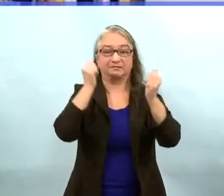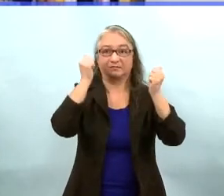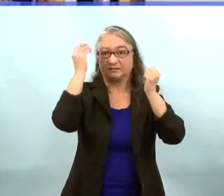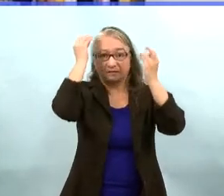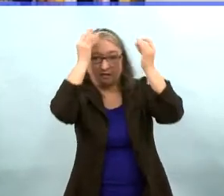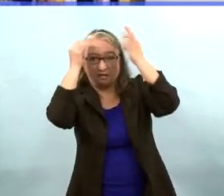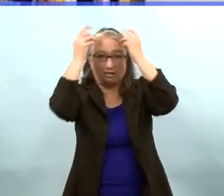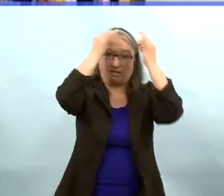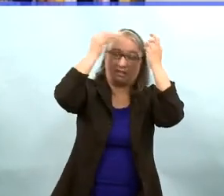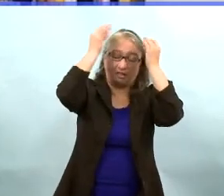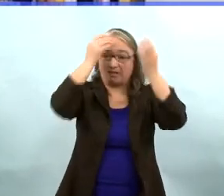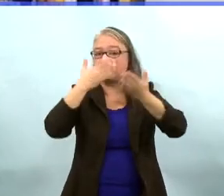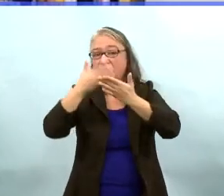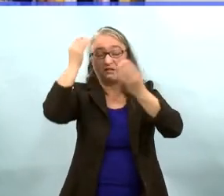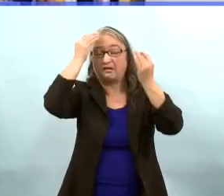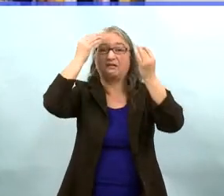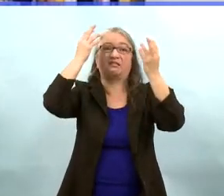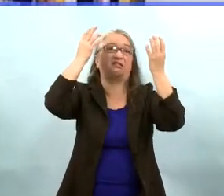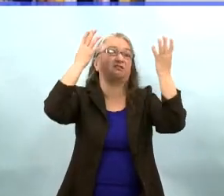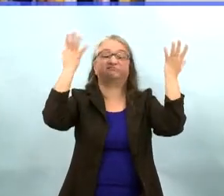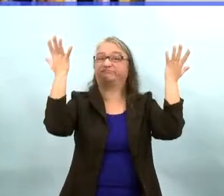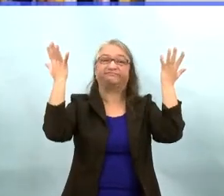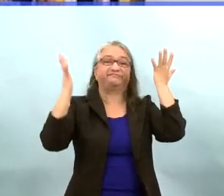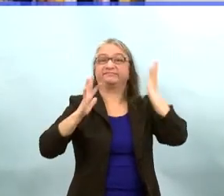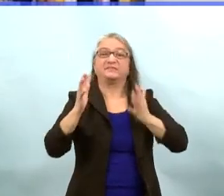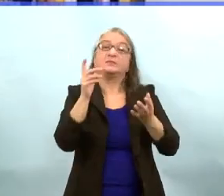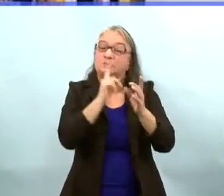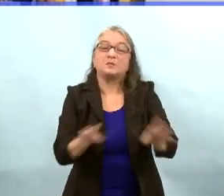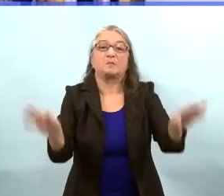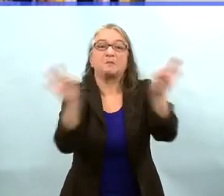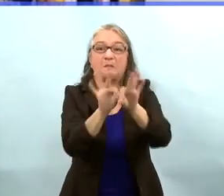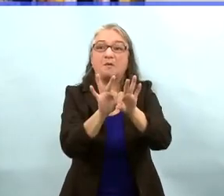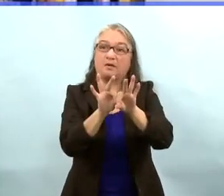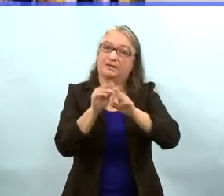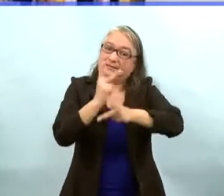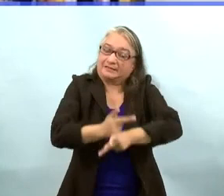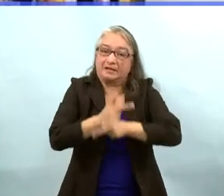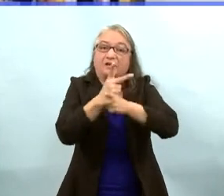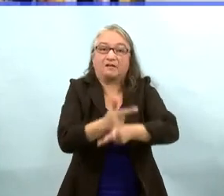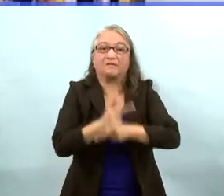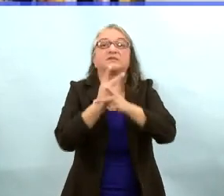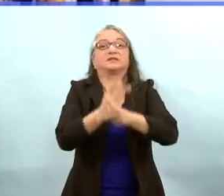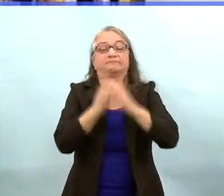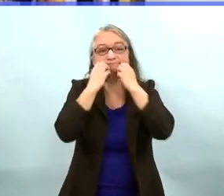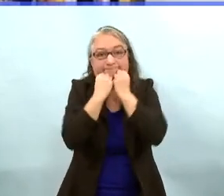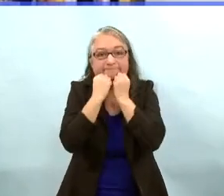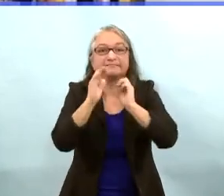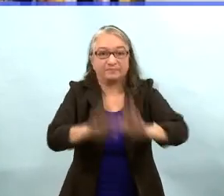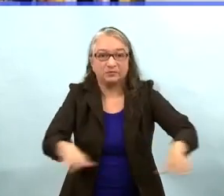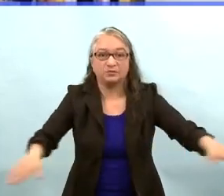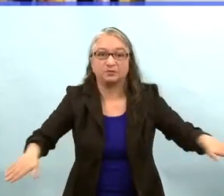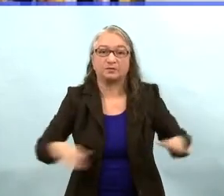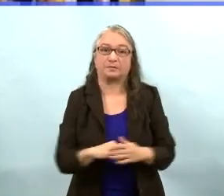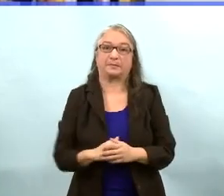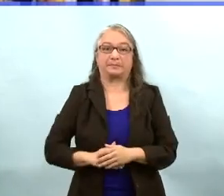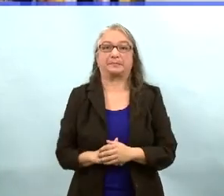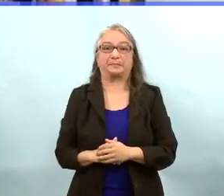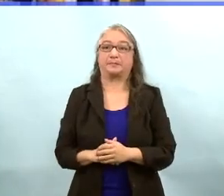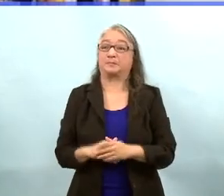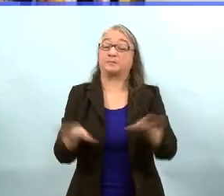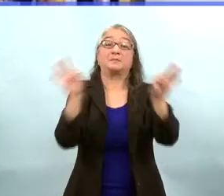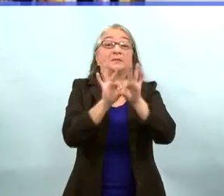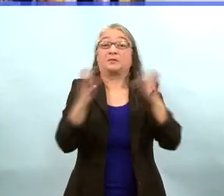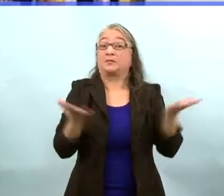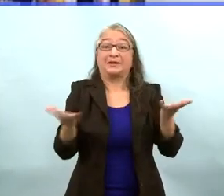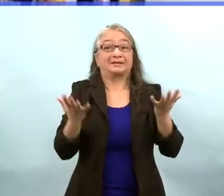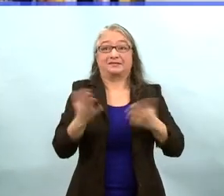chose qu'il nous faut vraiment garder en tête lorsqu'on considère ce vaccin ou non. Et bien entendu, tous les enfants continuent d'être affectés